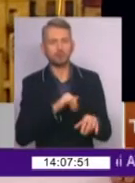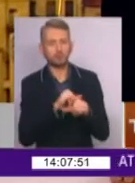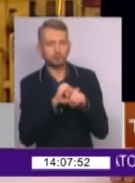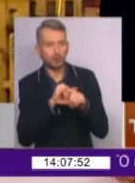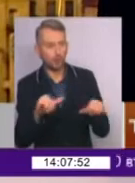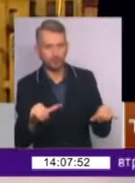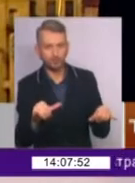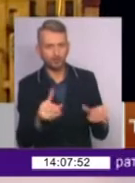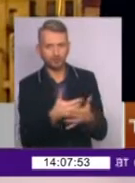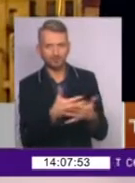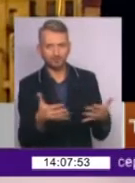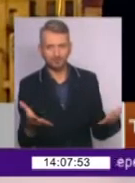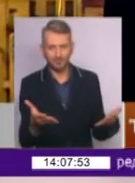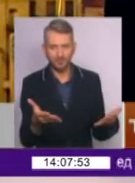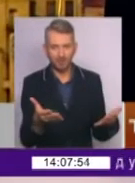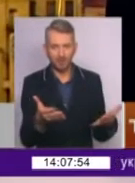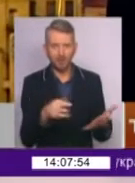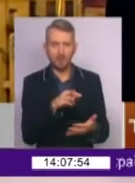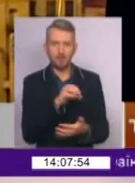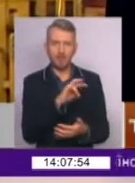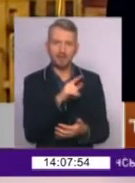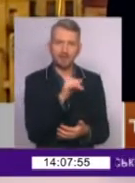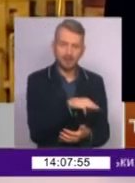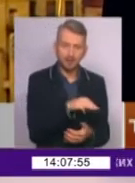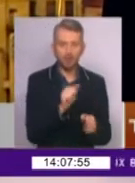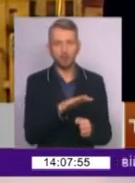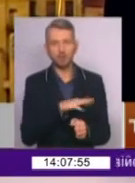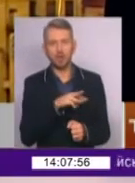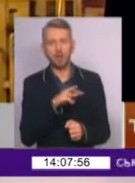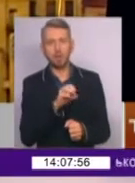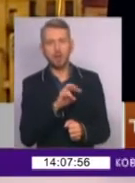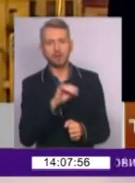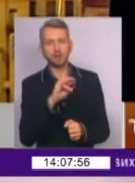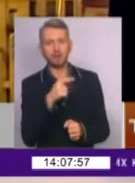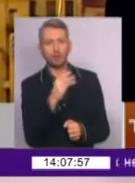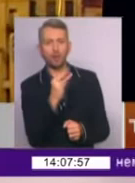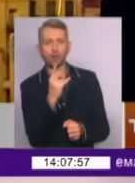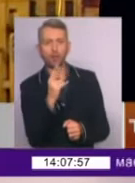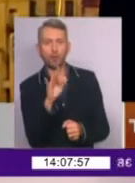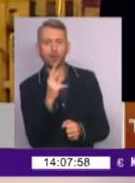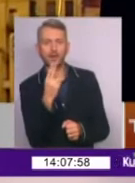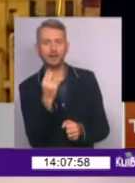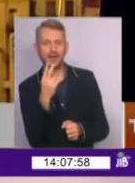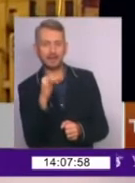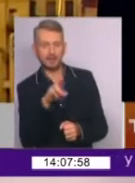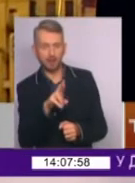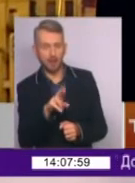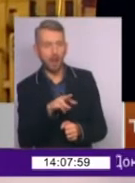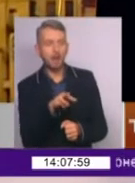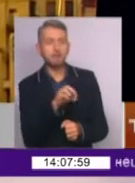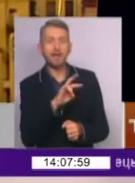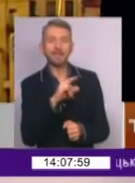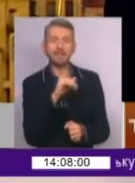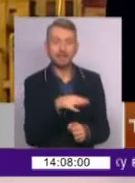можливий розвиток менінгіту, можлива комбінація і того, і іншого. Таким чином, менінгіт – це тільки частинка цієї